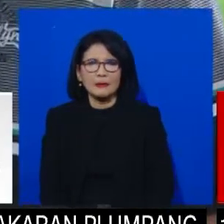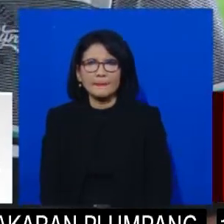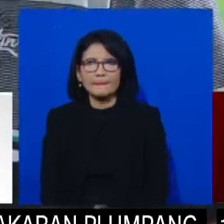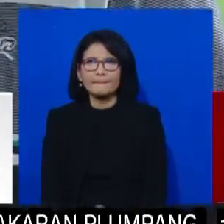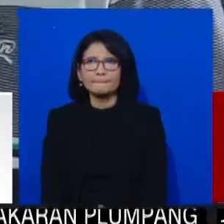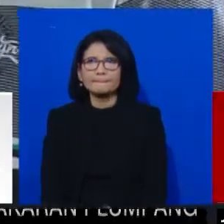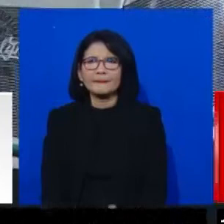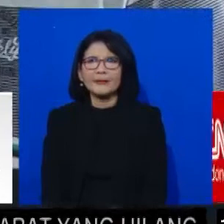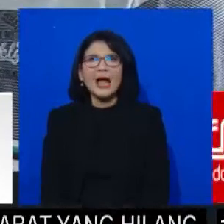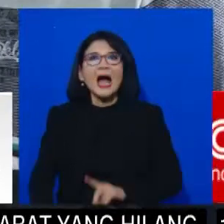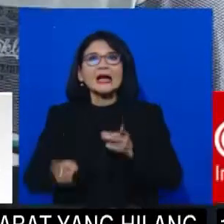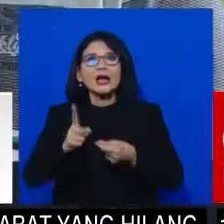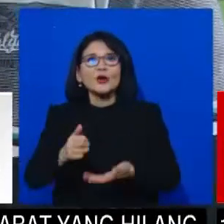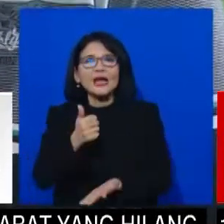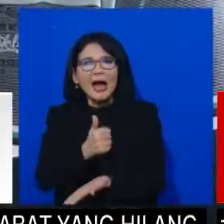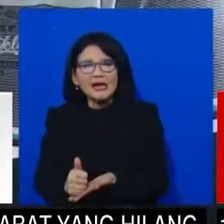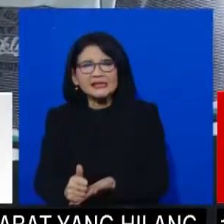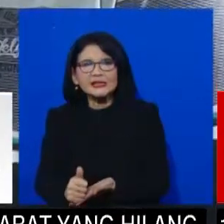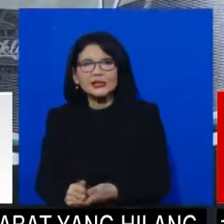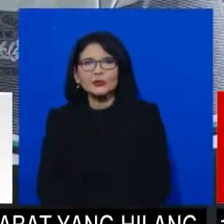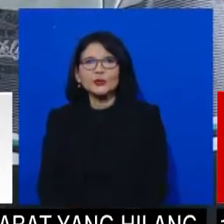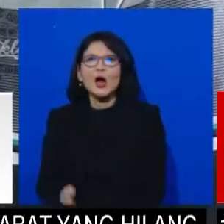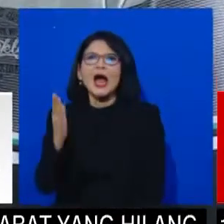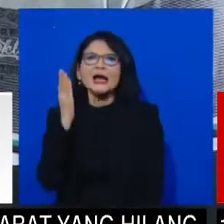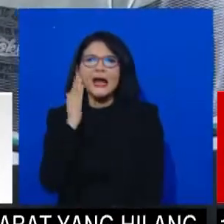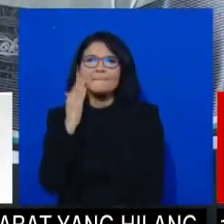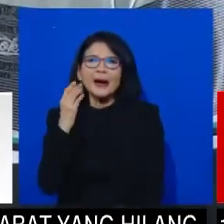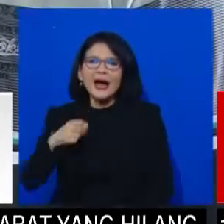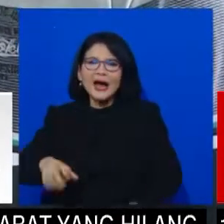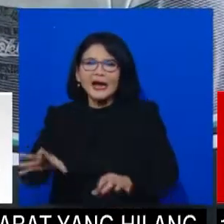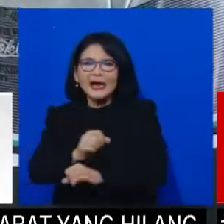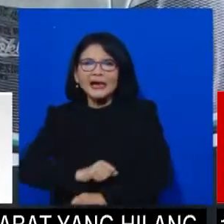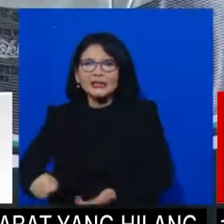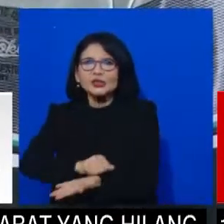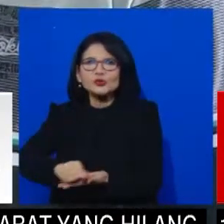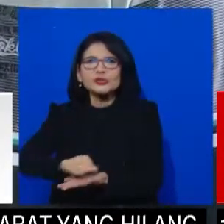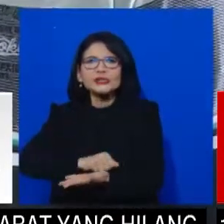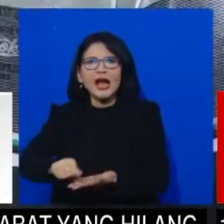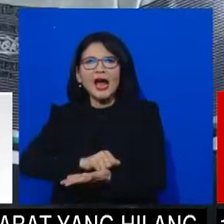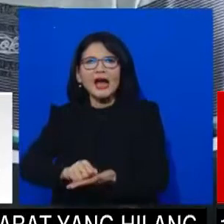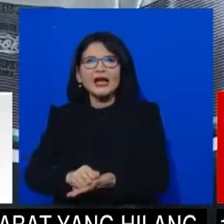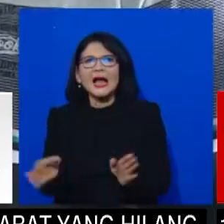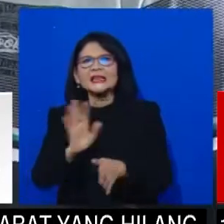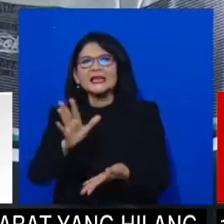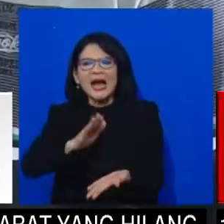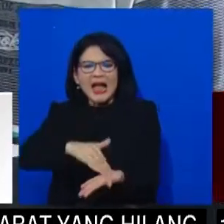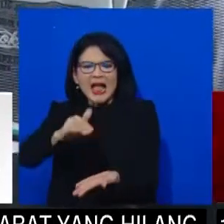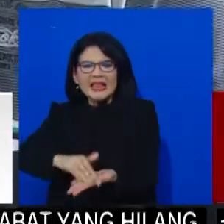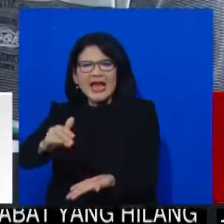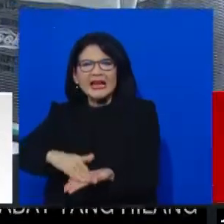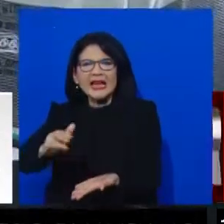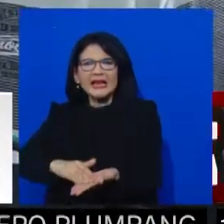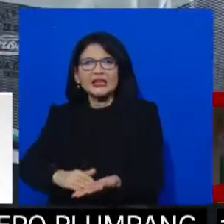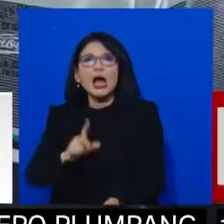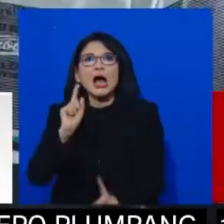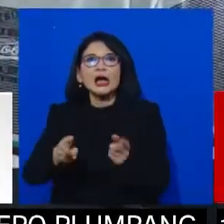Kalau yang tradisional itu ya lebih gampang dicucinya, terus lebih enteng, terus dia nggak lengket, Pak. Nggak lengket, terus semakin